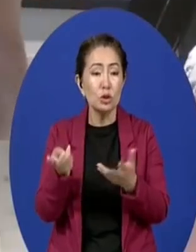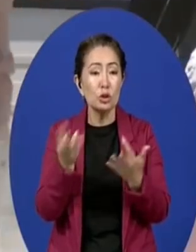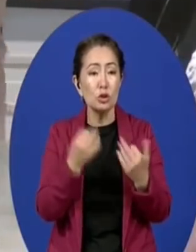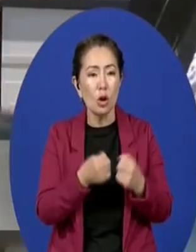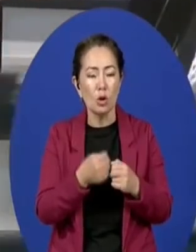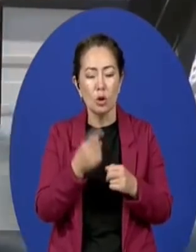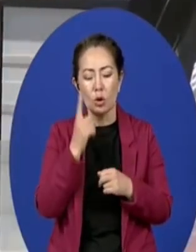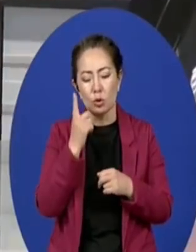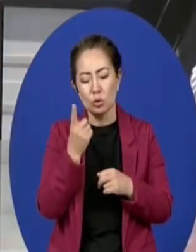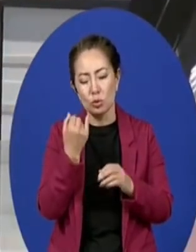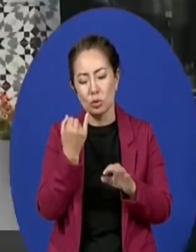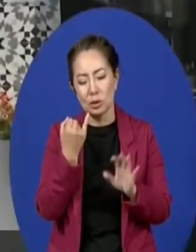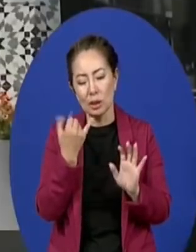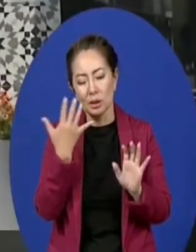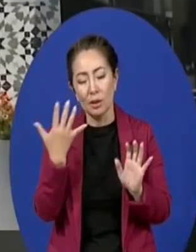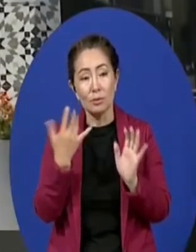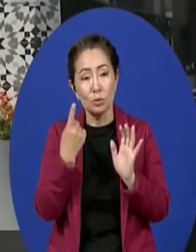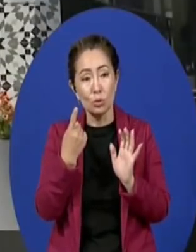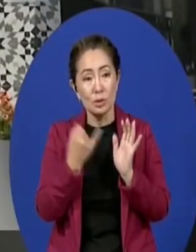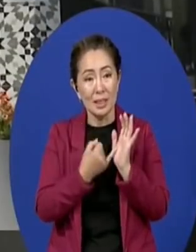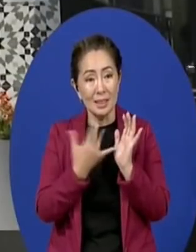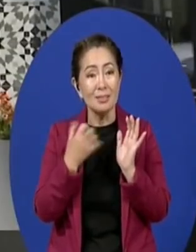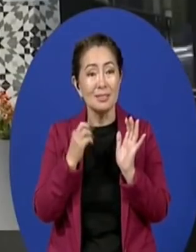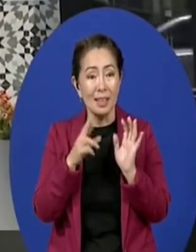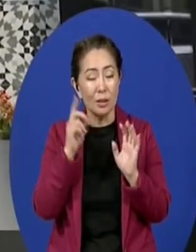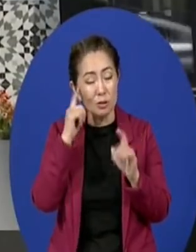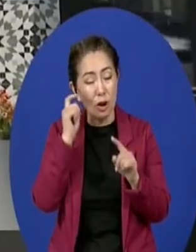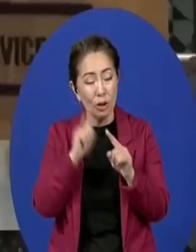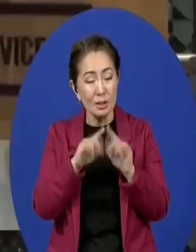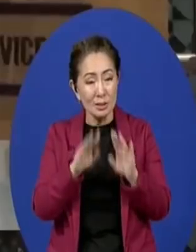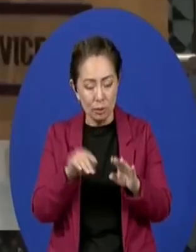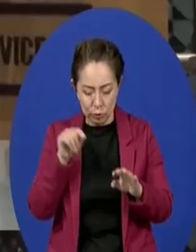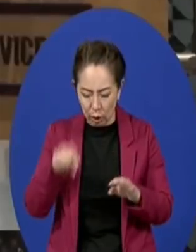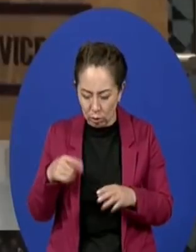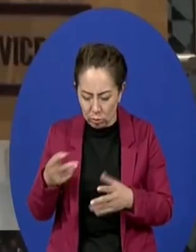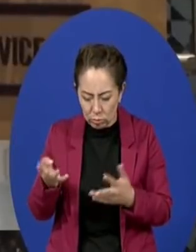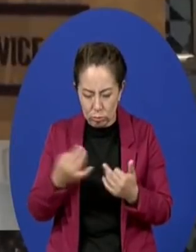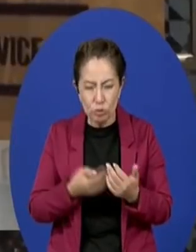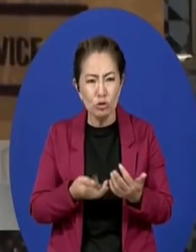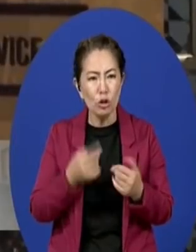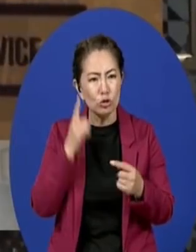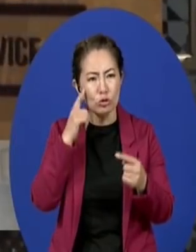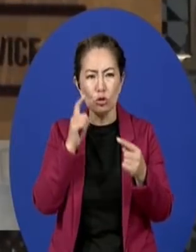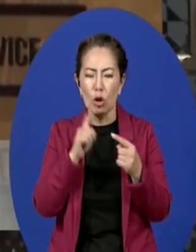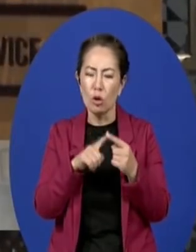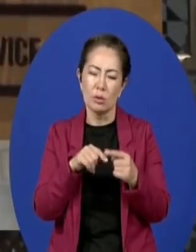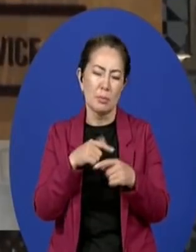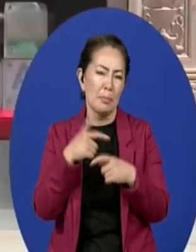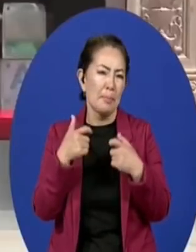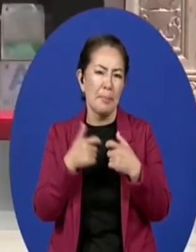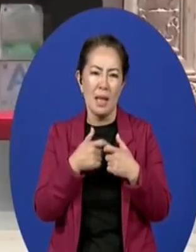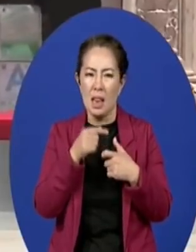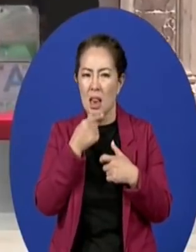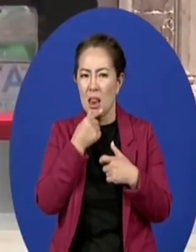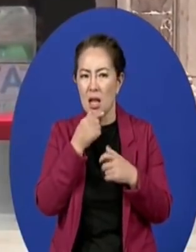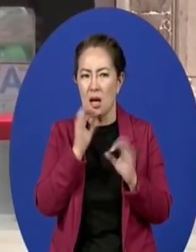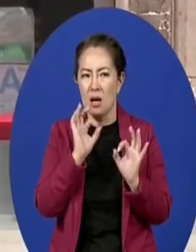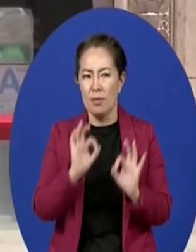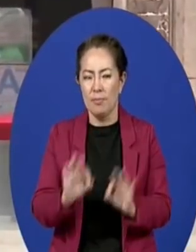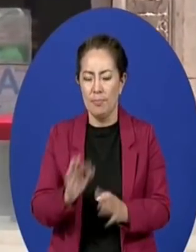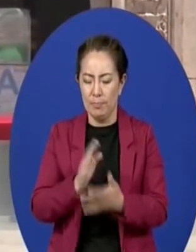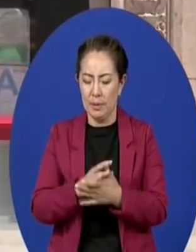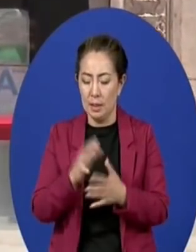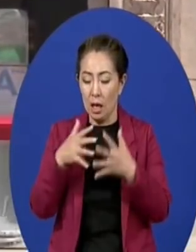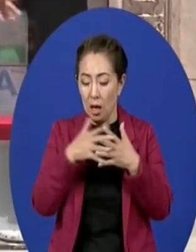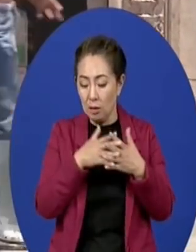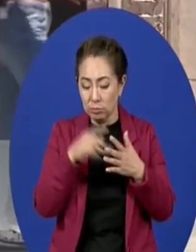тоог 165 сая хүрэх зорилтыг тавиад байсан юм. Одоо хэрнэ энэхүү зорилт биелэн олоогүй байна. Америк